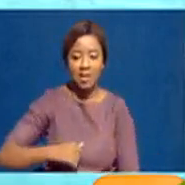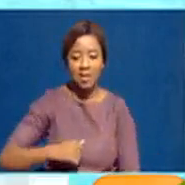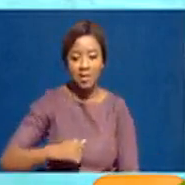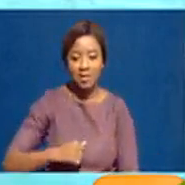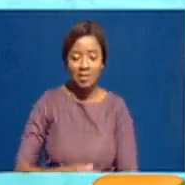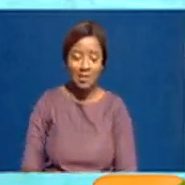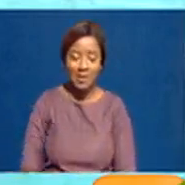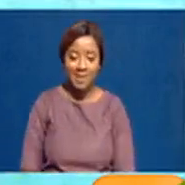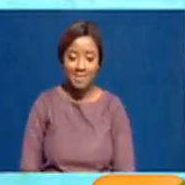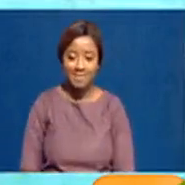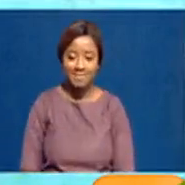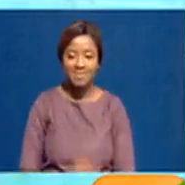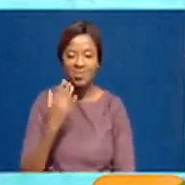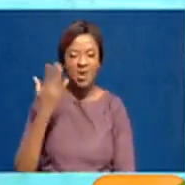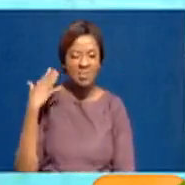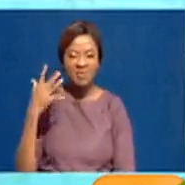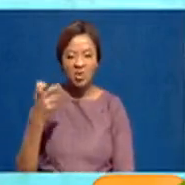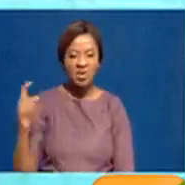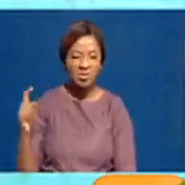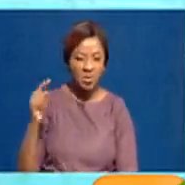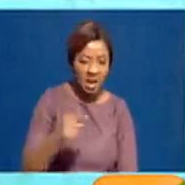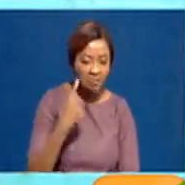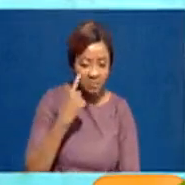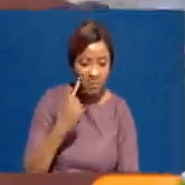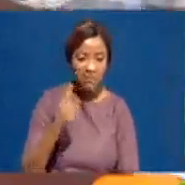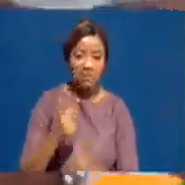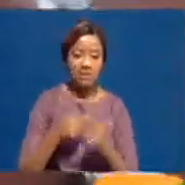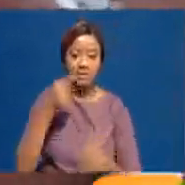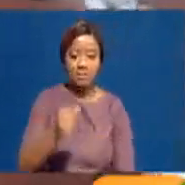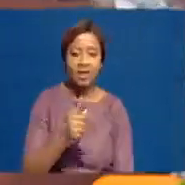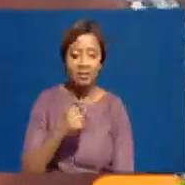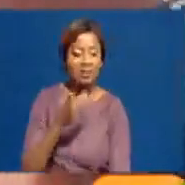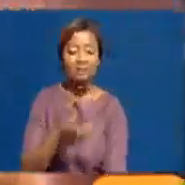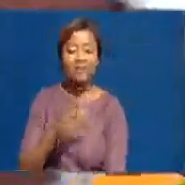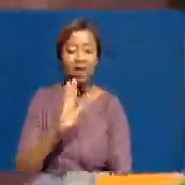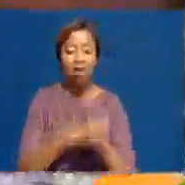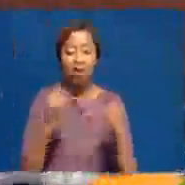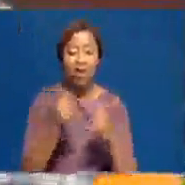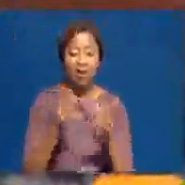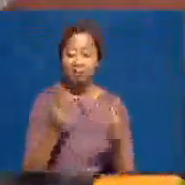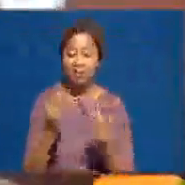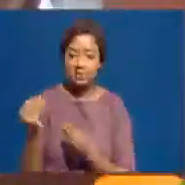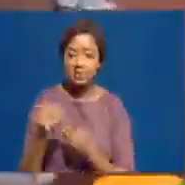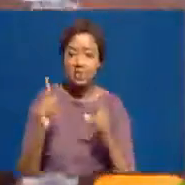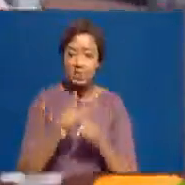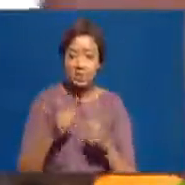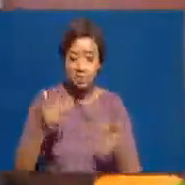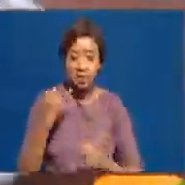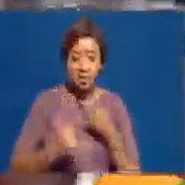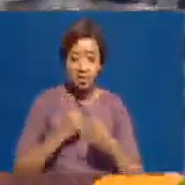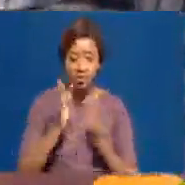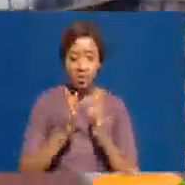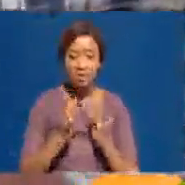hajaona mzigo. Najua kitambo lazima angefikiwa na mzigo ndio akulipe. But even as they celebrate the free internet access, some fear they